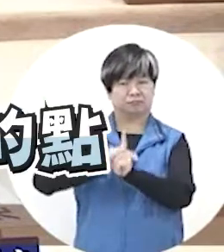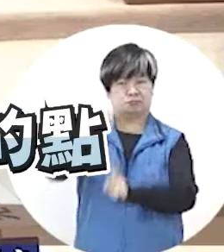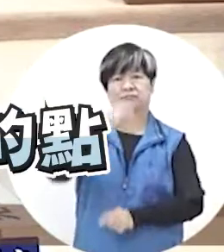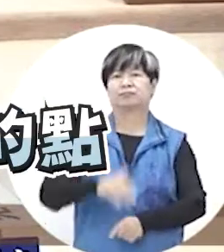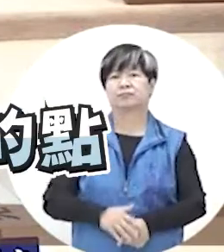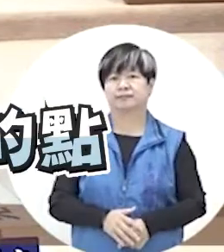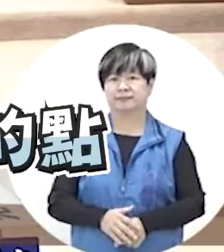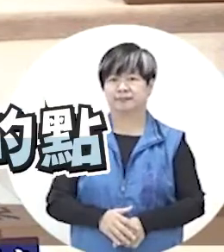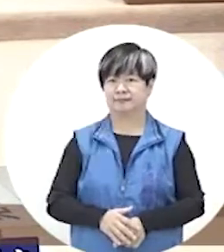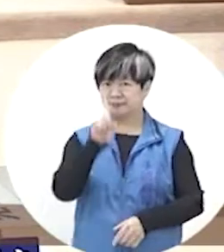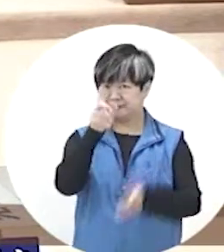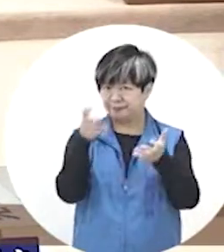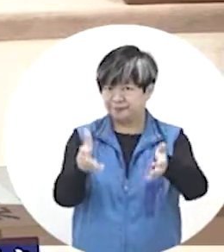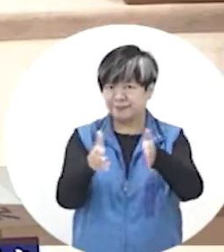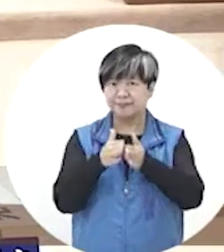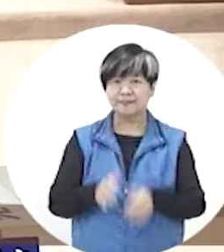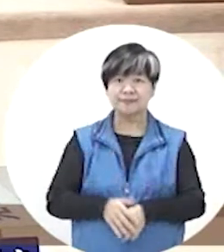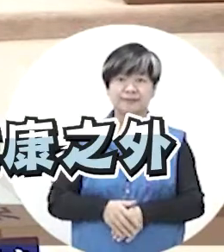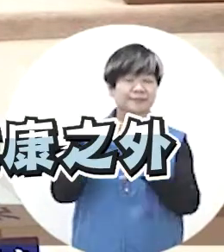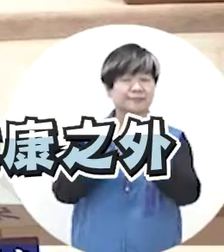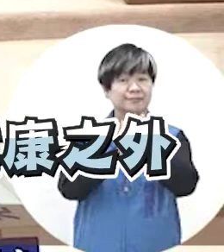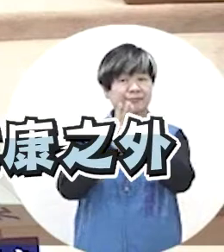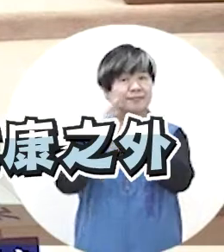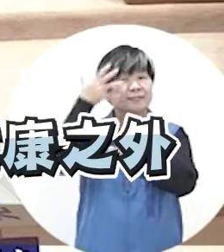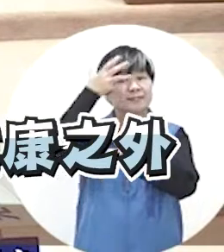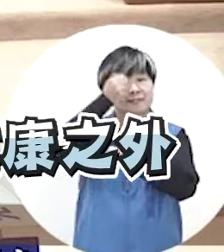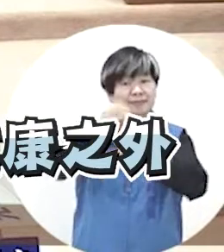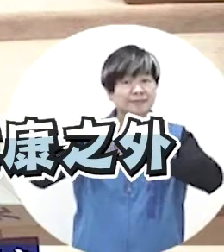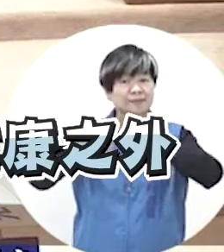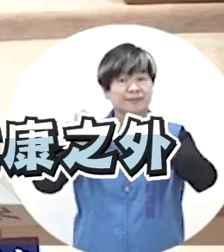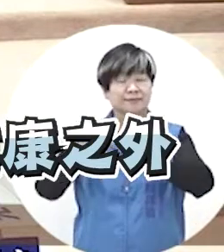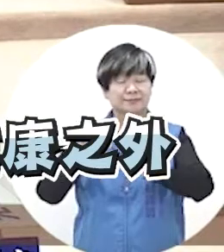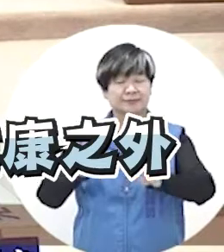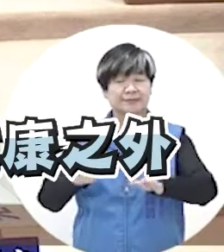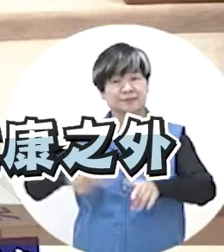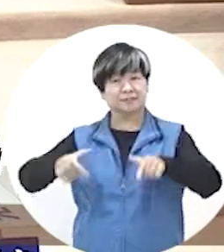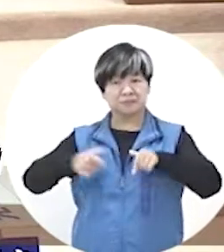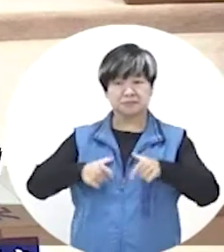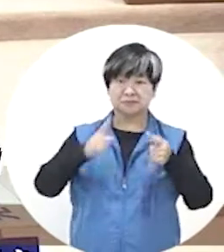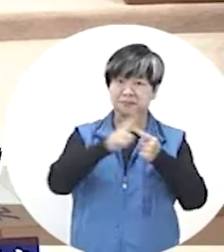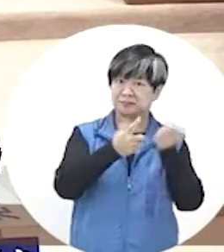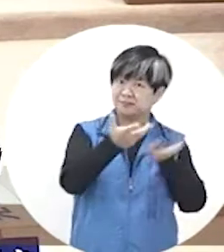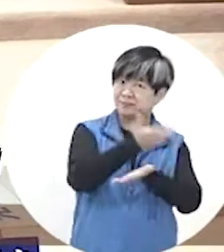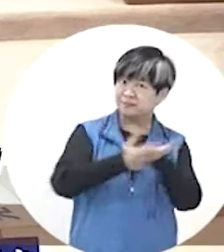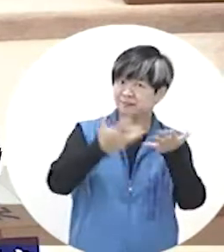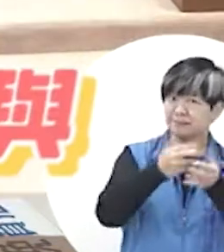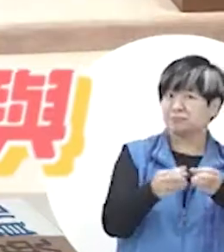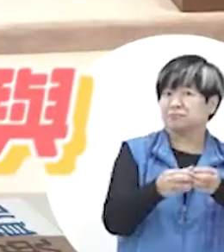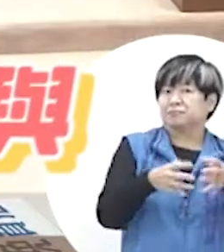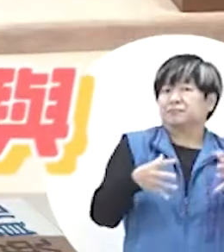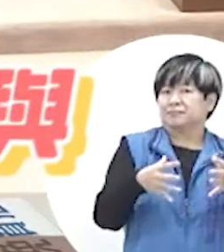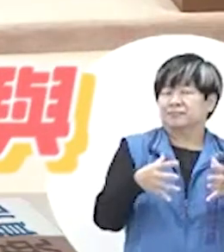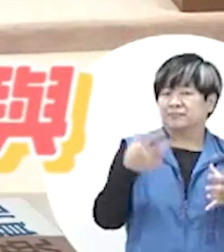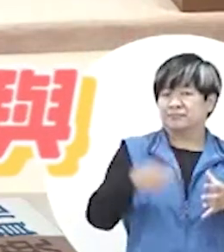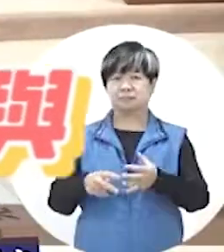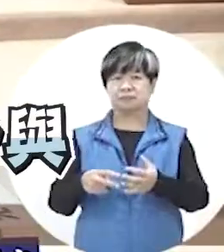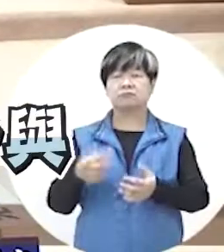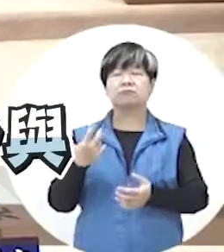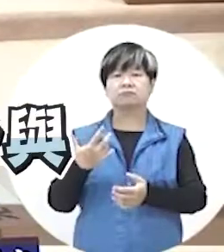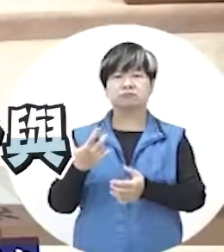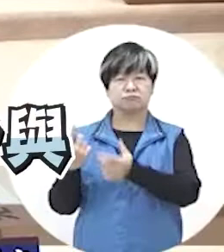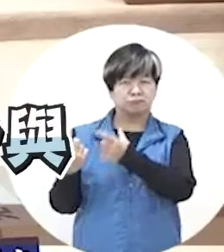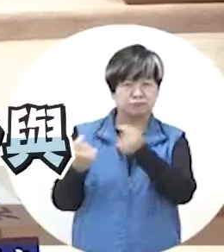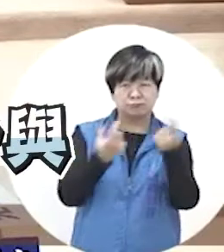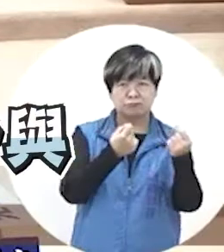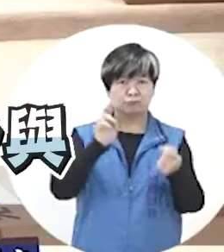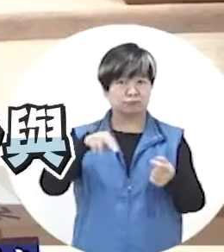得很重要的点啊，就是刚刚讲说活跃老化除了促进身体、心理、人际健康之外，一个很重要的关键是他能不能持续参与。那这个持